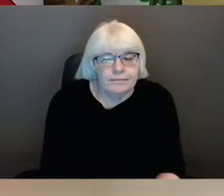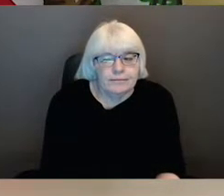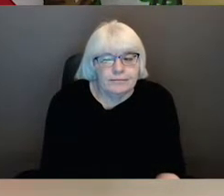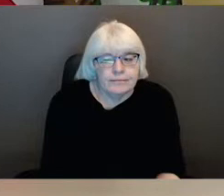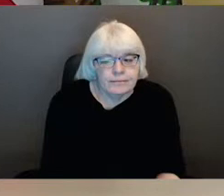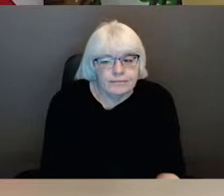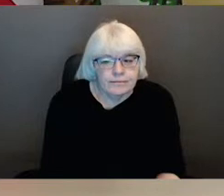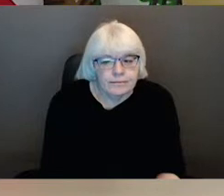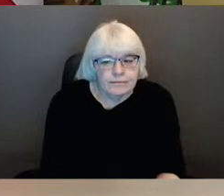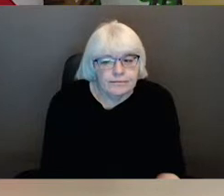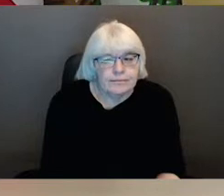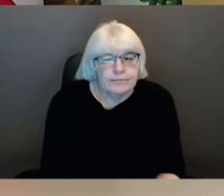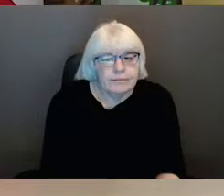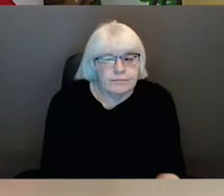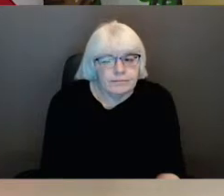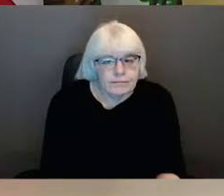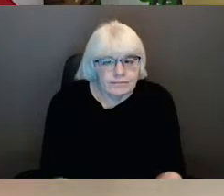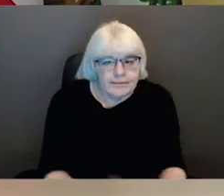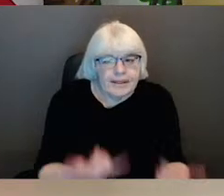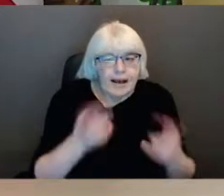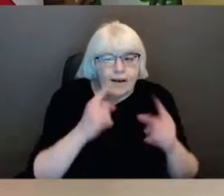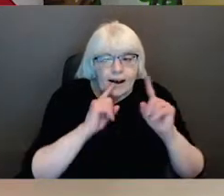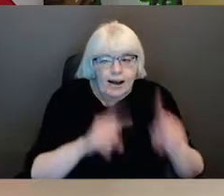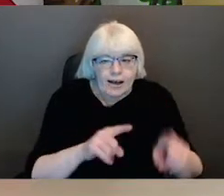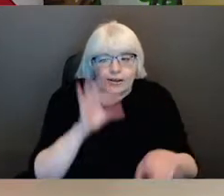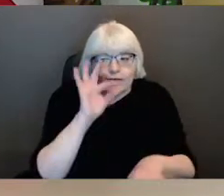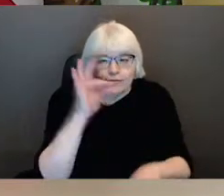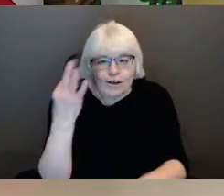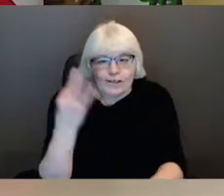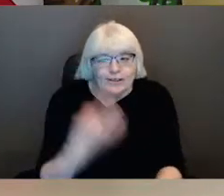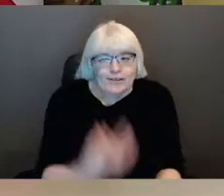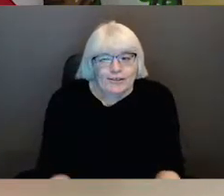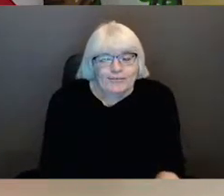Pas 7 mois, mais dans quelques mois, oui.